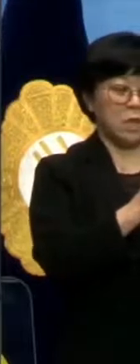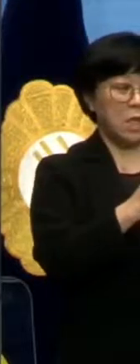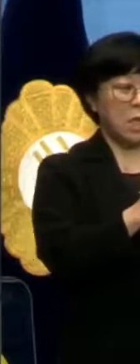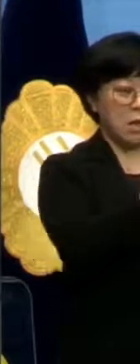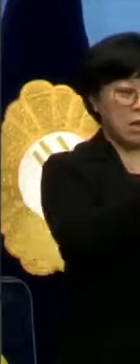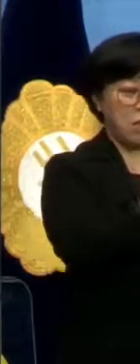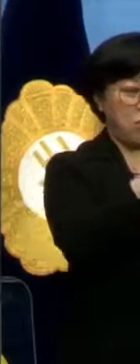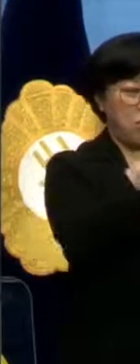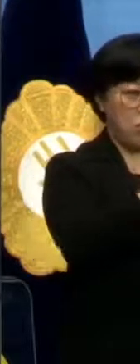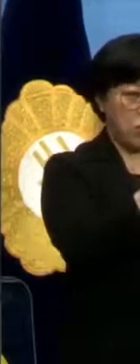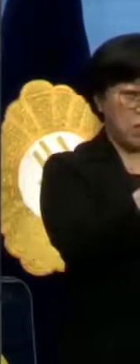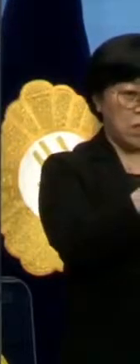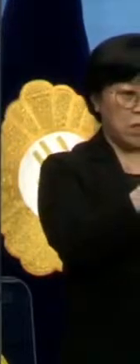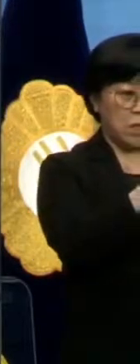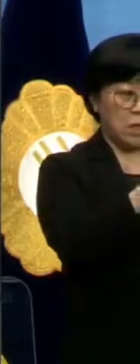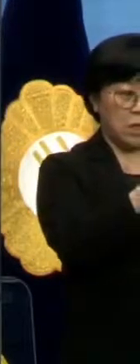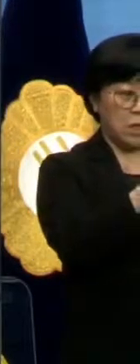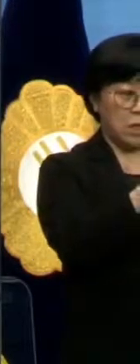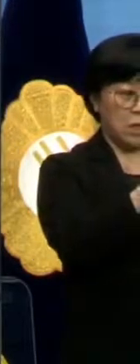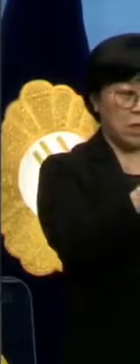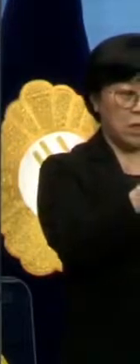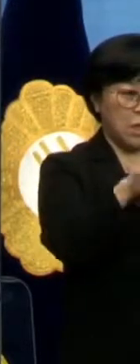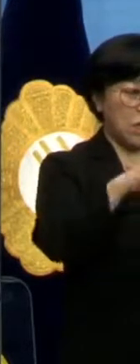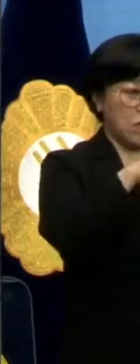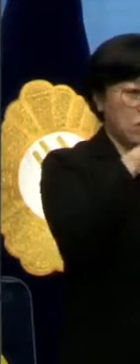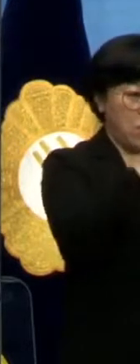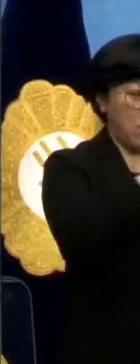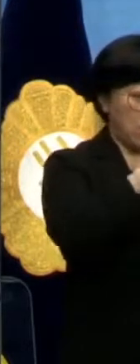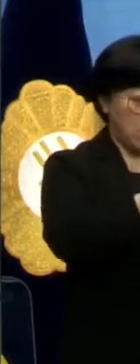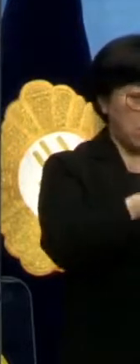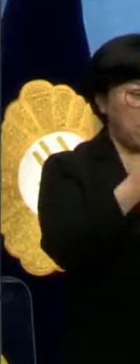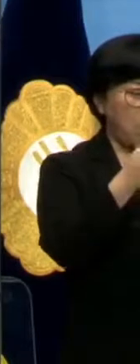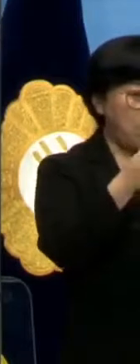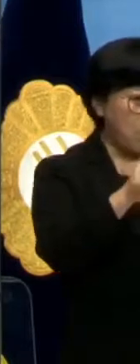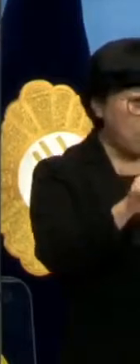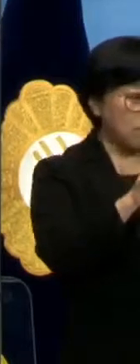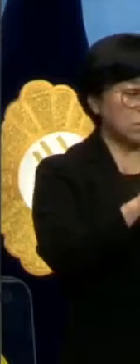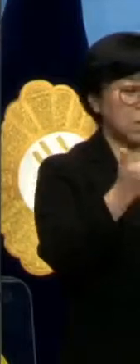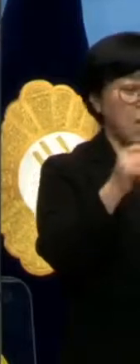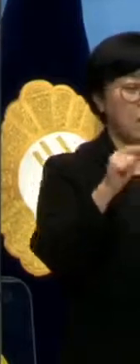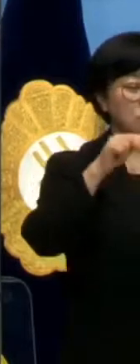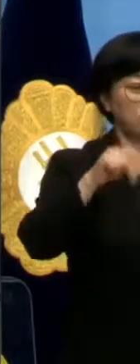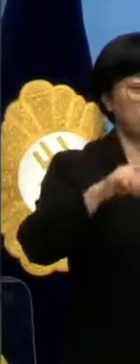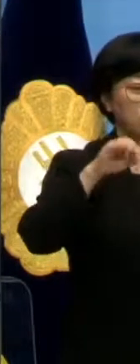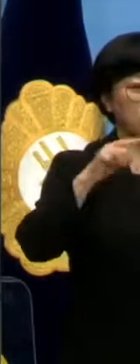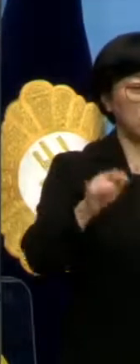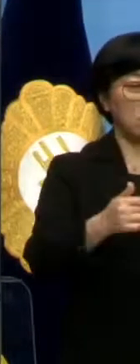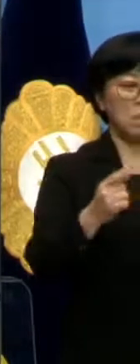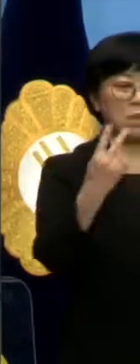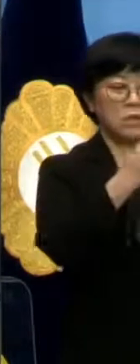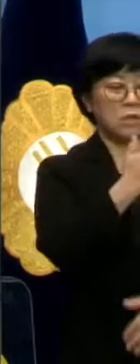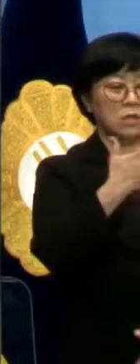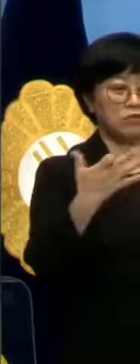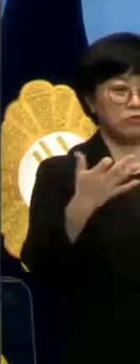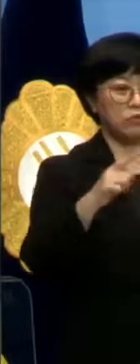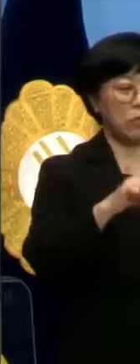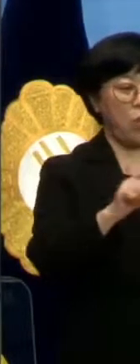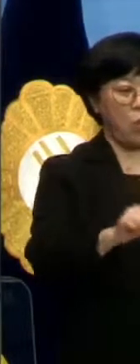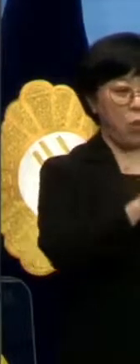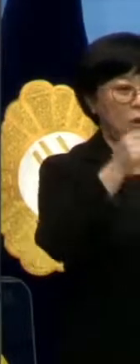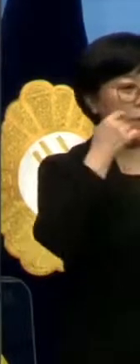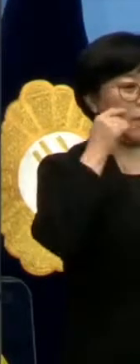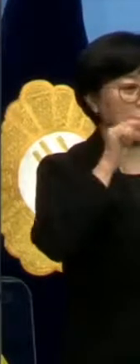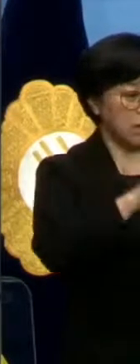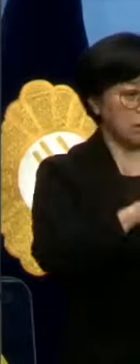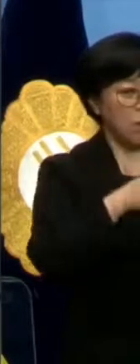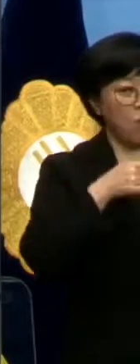사용후 핵연료 져 정속 저장도 차 스 막 손상은 한수원이 2019년 5월 발견 당시 원한이